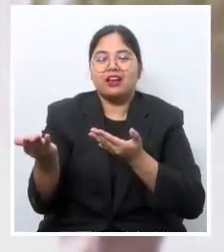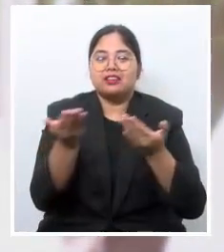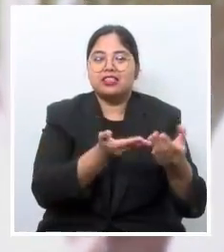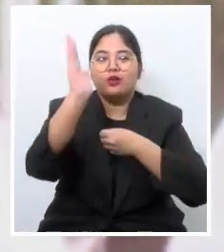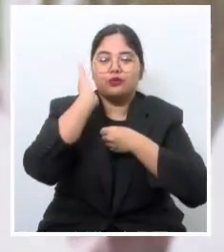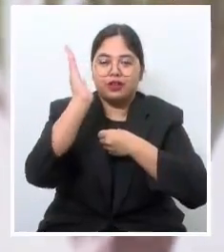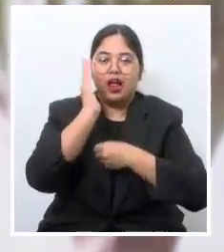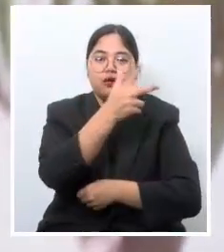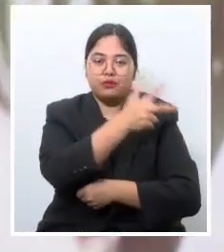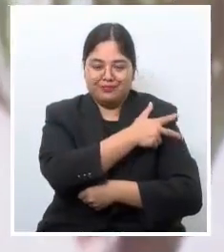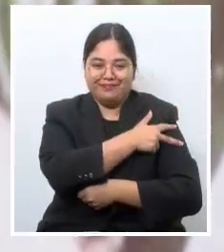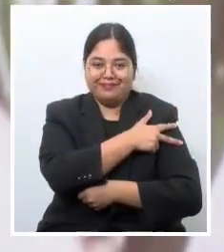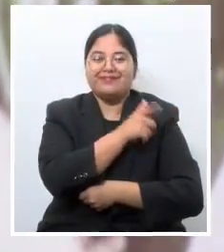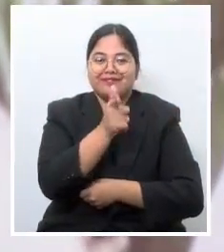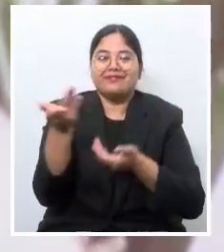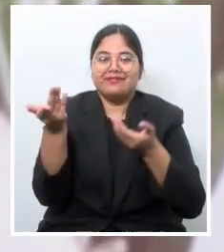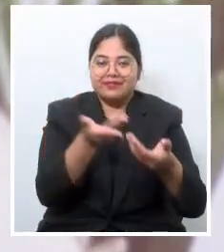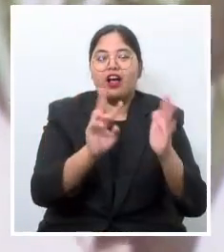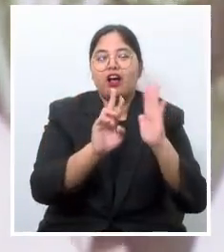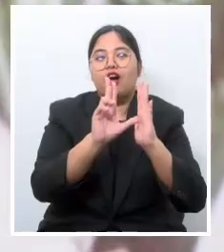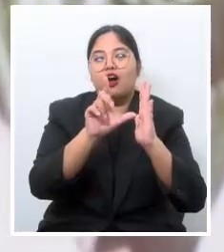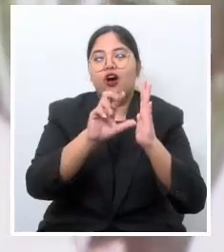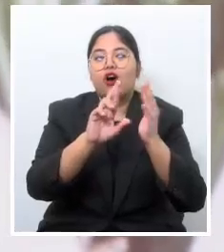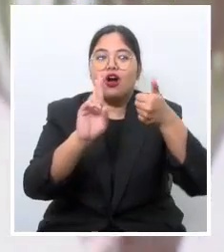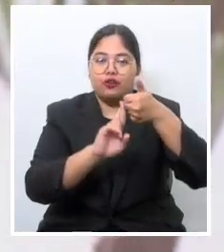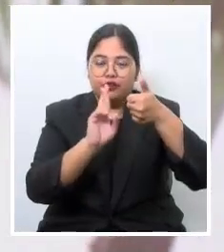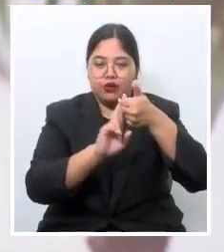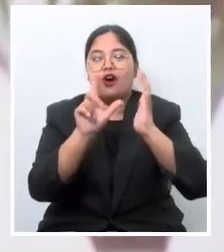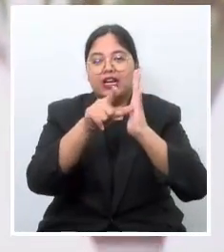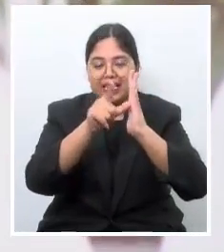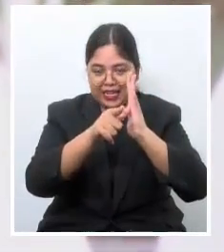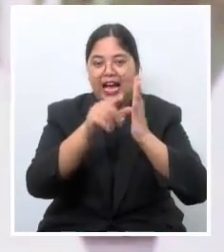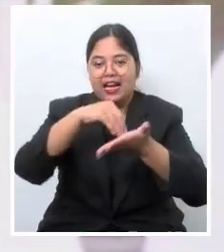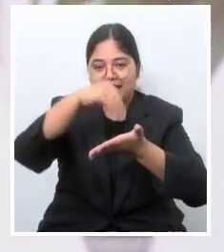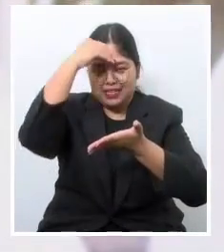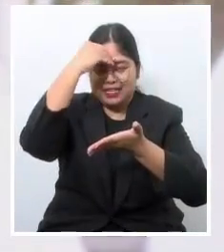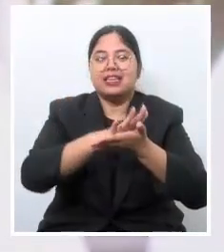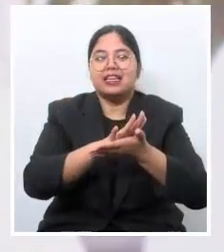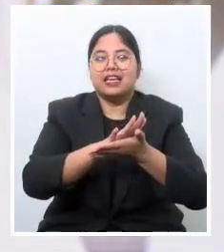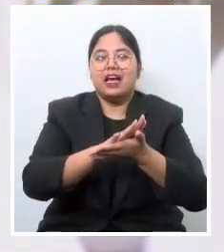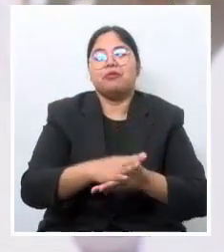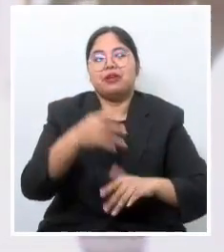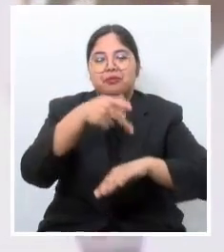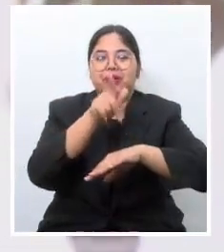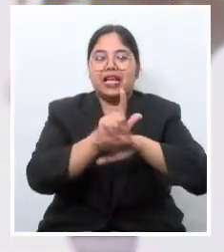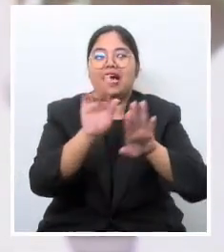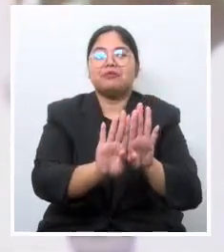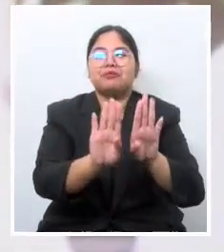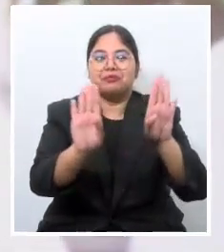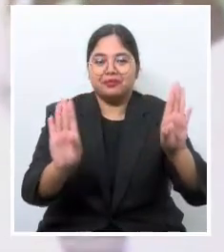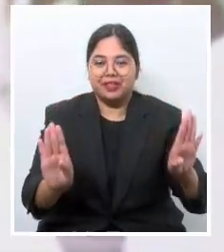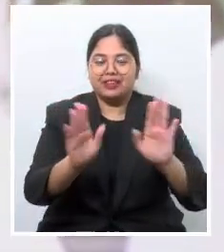ดรทภวังคนันท์รองเลขาธิการคณะกรรมการการศึกษาขั้นพื้นฐานเป็นประธานในพิธี